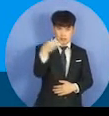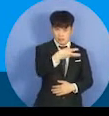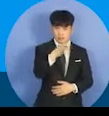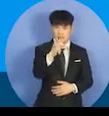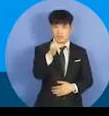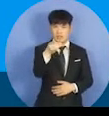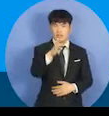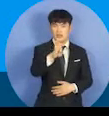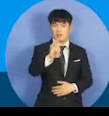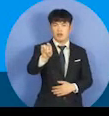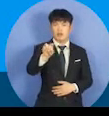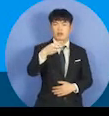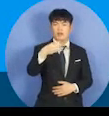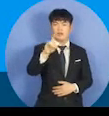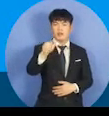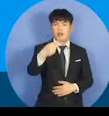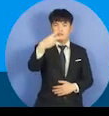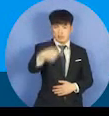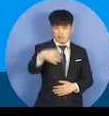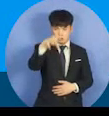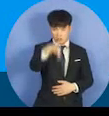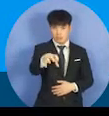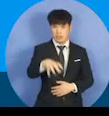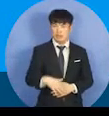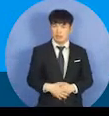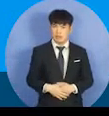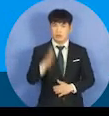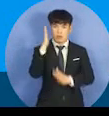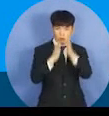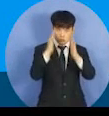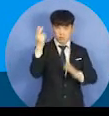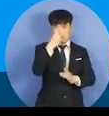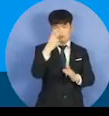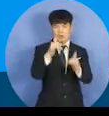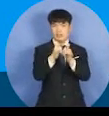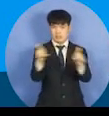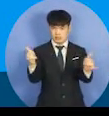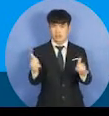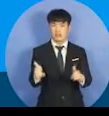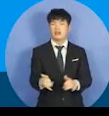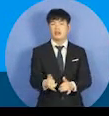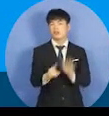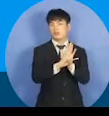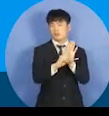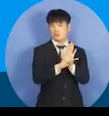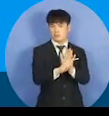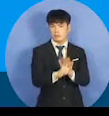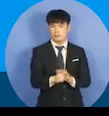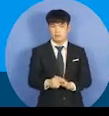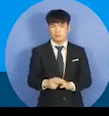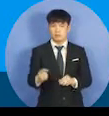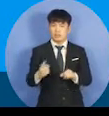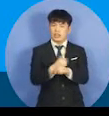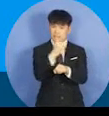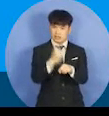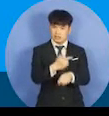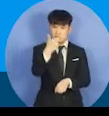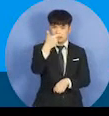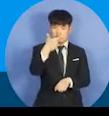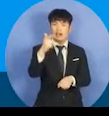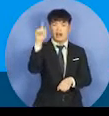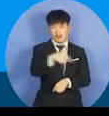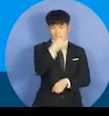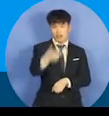삼성물산 주식회사 에버랜드에서 조경식 재원 2명을 모집합니다. 임금은 1급 6만 3천 원 이상이며 근무지는